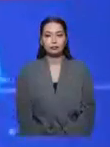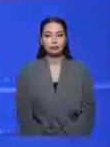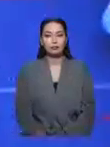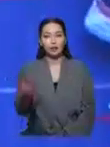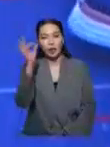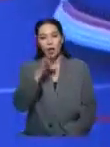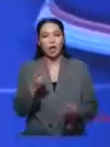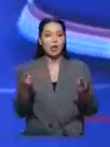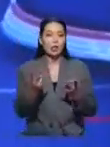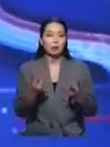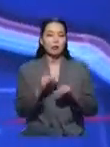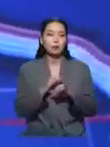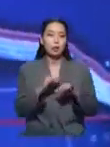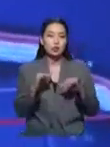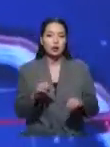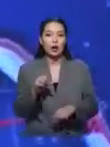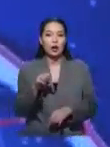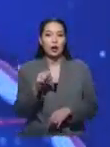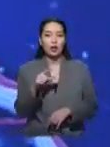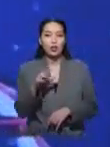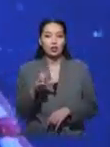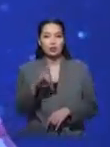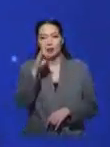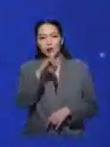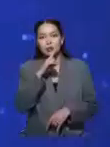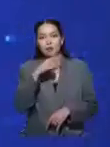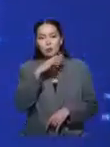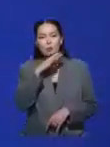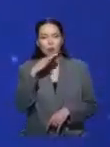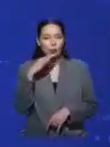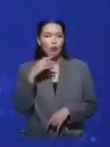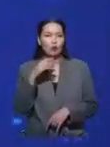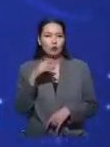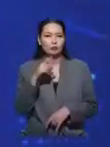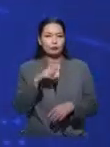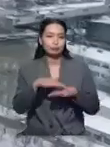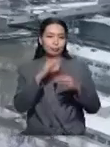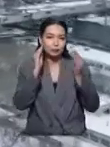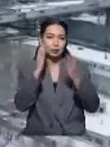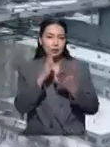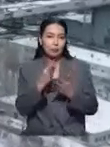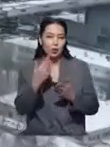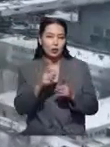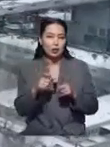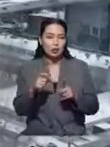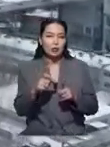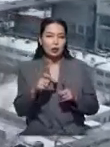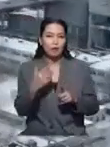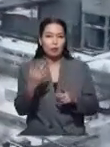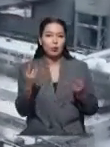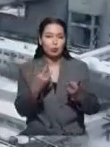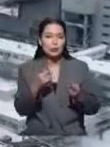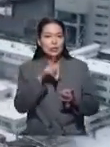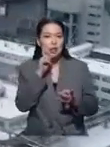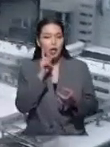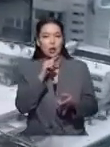О необходимости развития атомной энергетики в Казахстане говорят многие эксперты в этой области. По их словам, нашей стране важно переходить на зеленую экономику